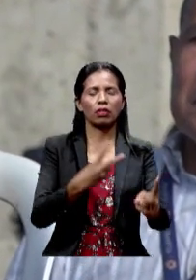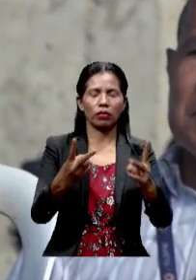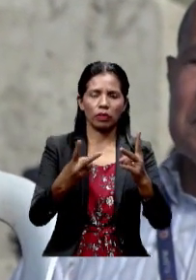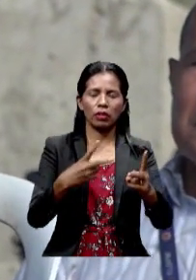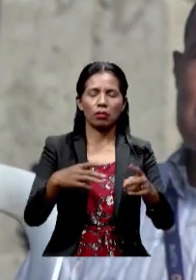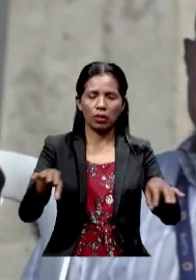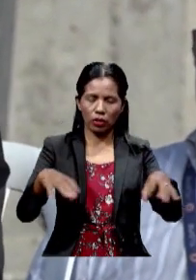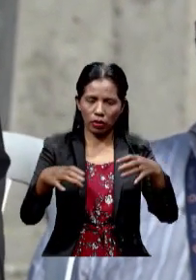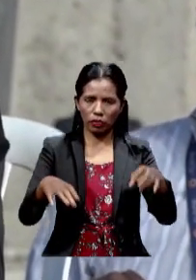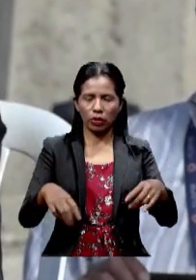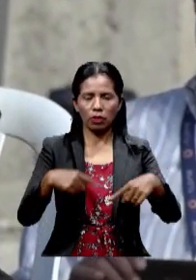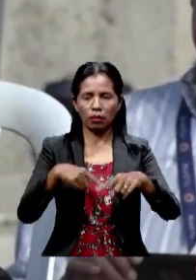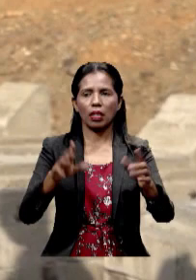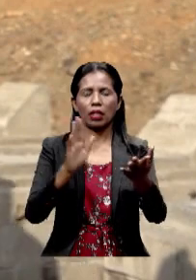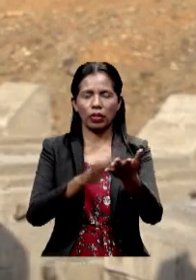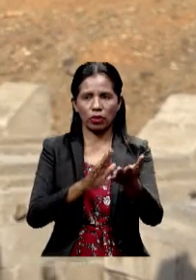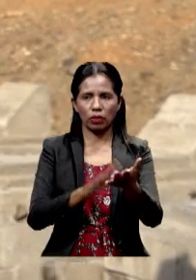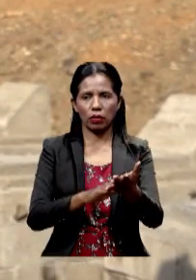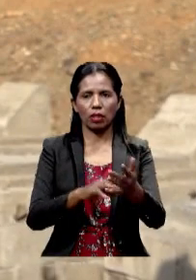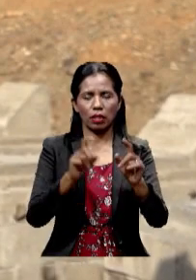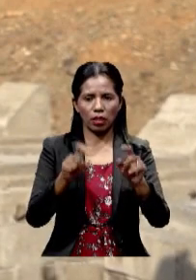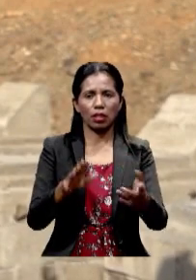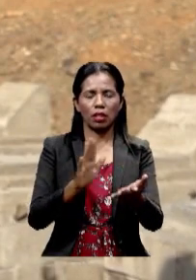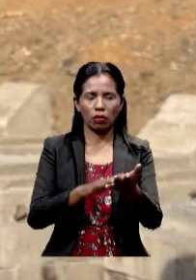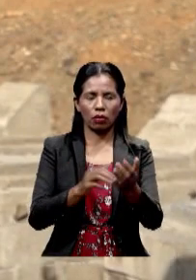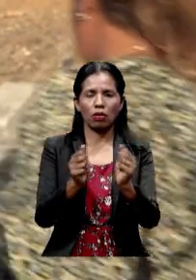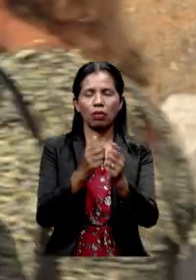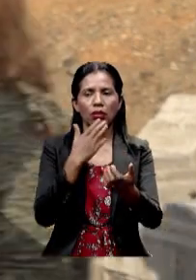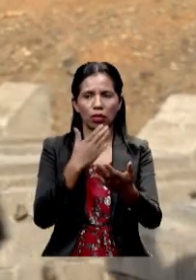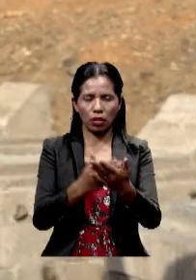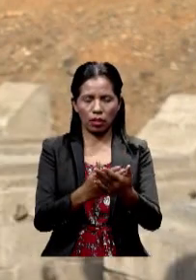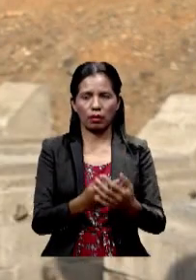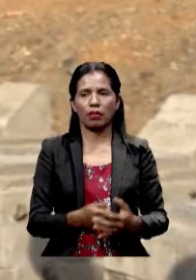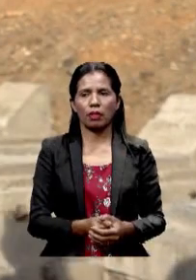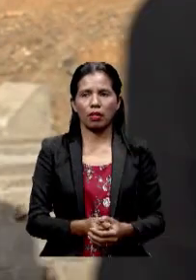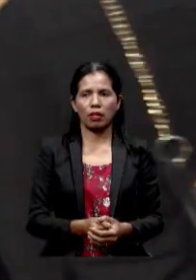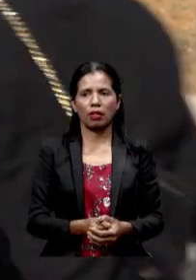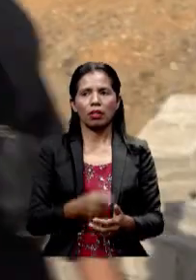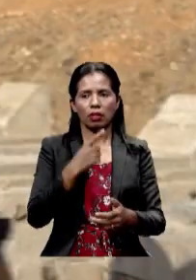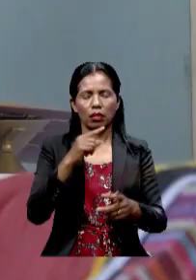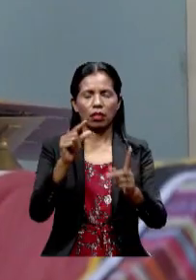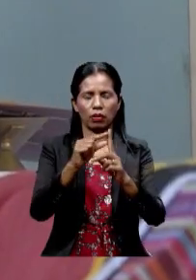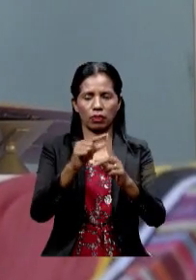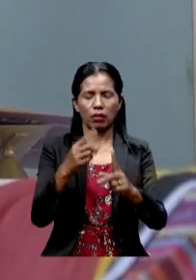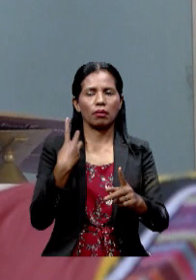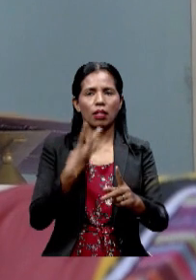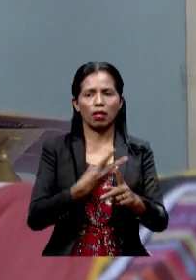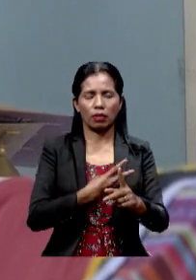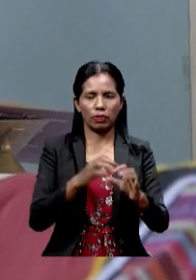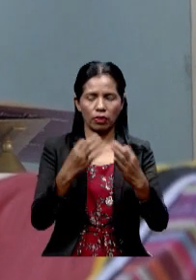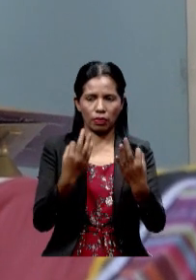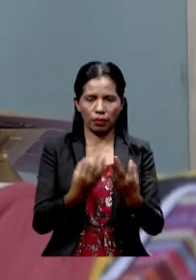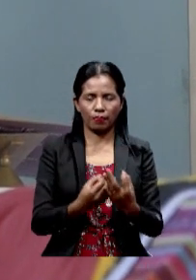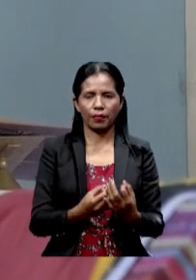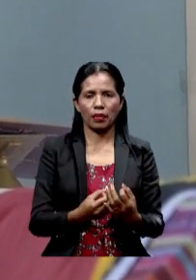ba hameno ba ne uan sira ba escola tengi escola di dia katu sai ema. Ida ne mak ne lia menon mai ami familia. Iha homilia